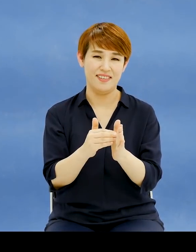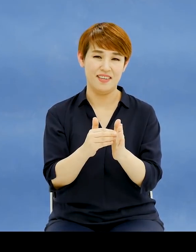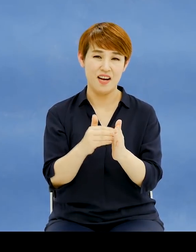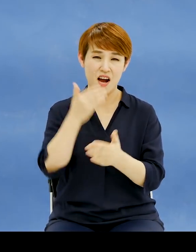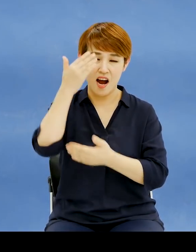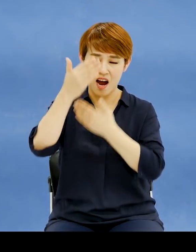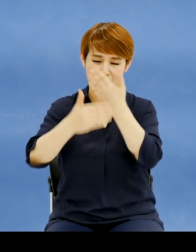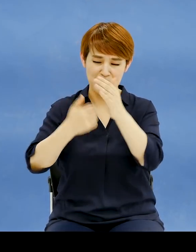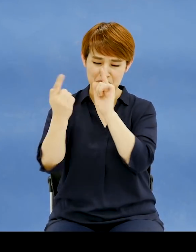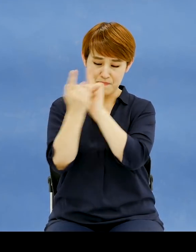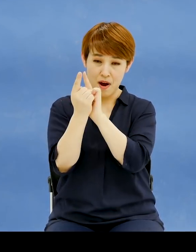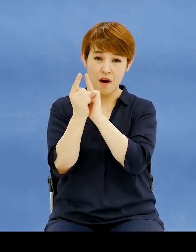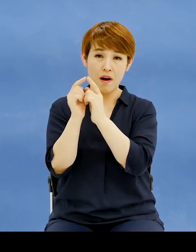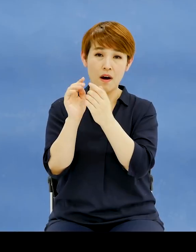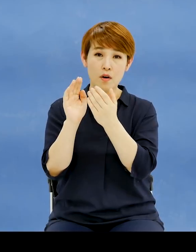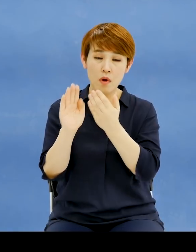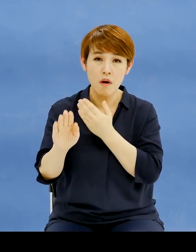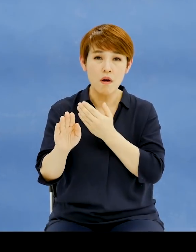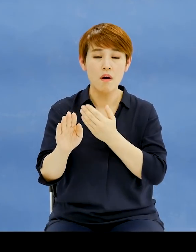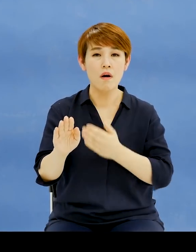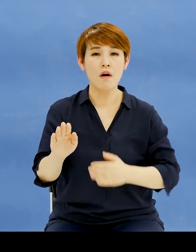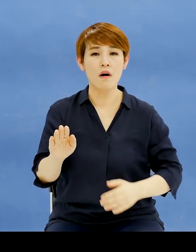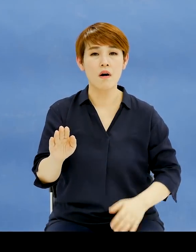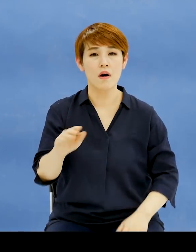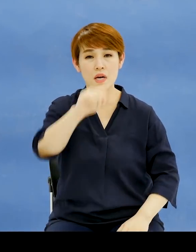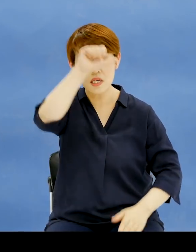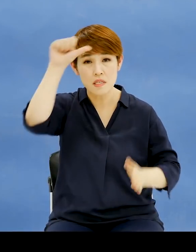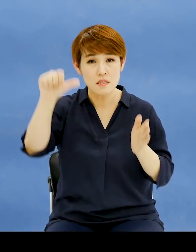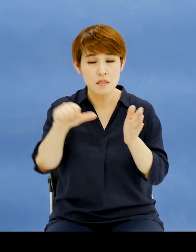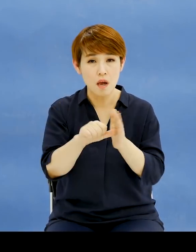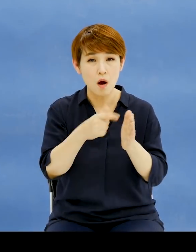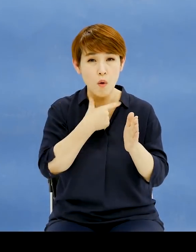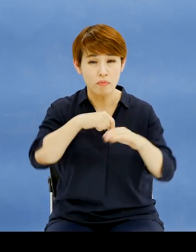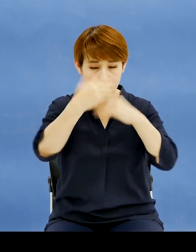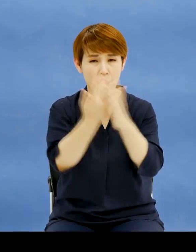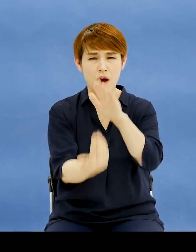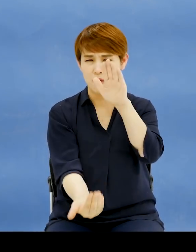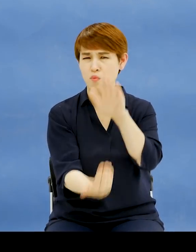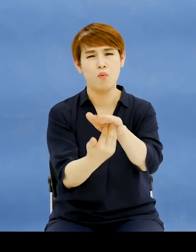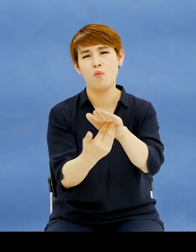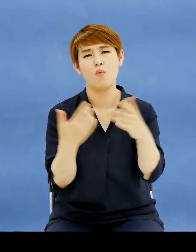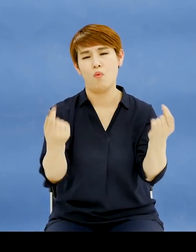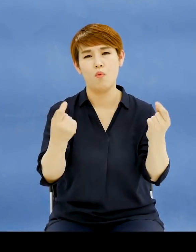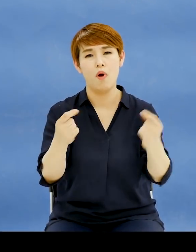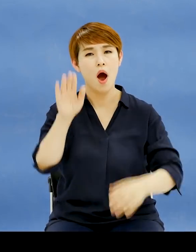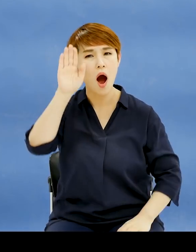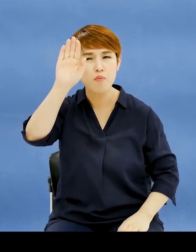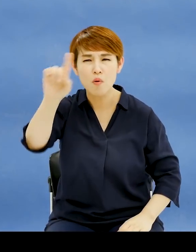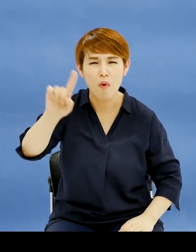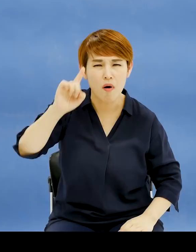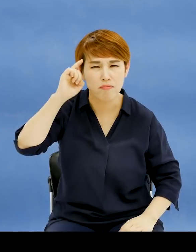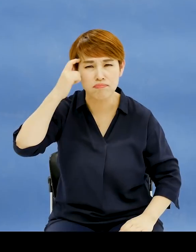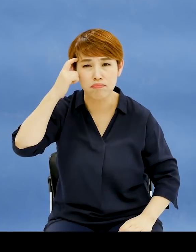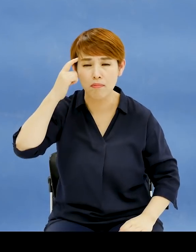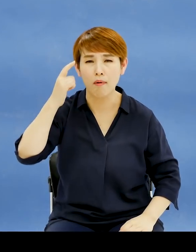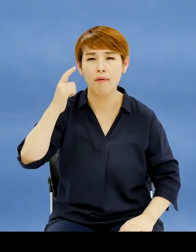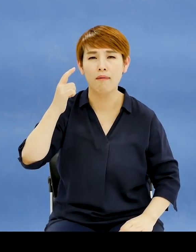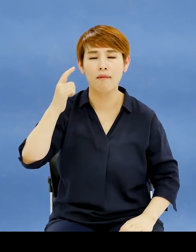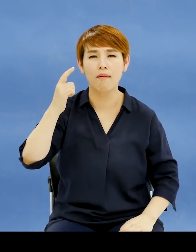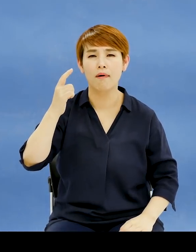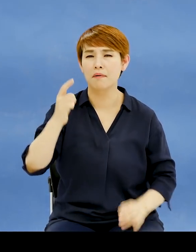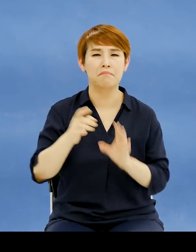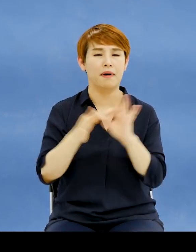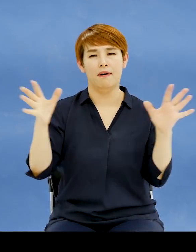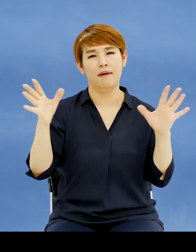배웠어요. 그리고 하나님을 뵙고 나니까 난 인생의 모든 소원을 이룬 거예요. 그래서 진로고 뭐고